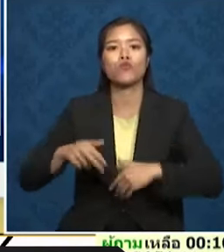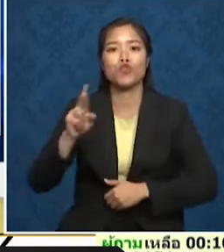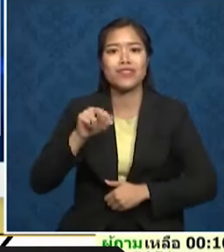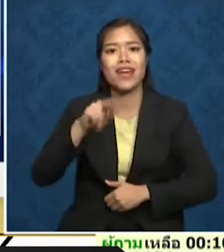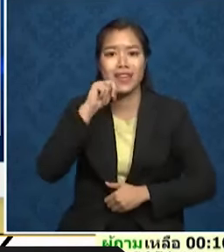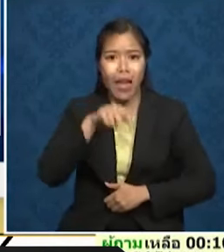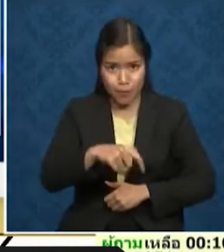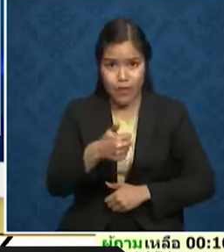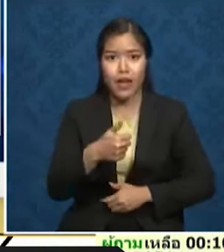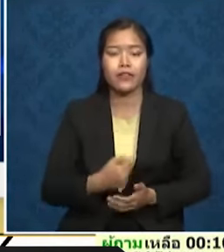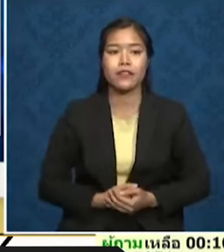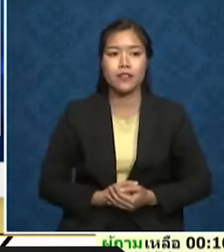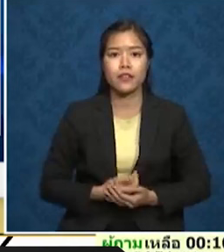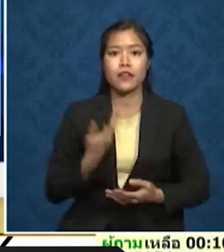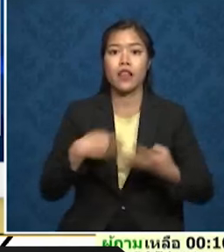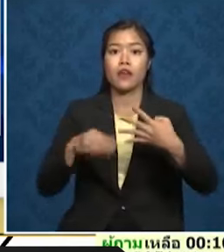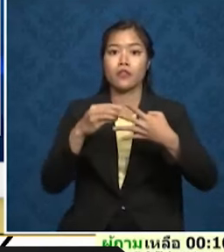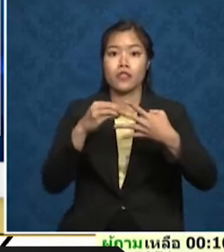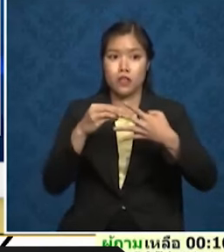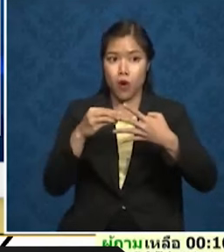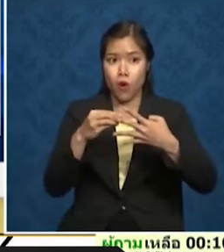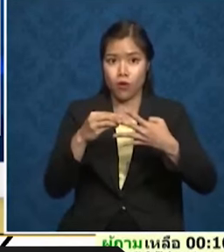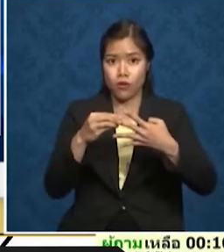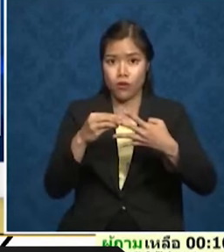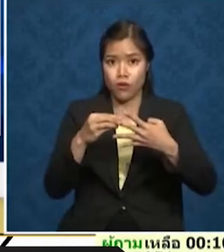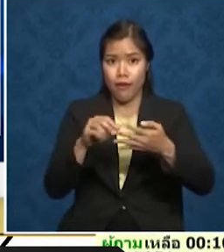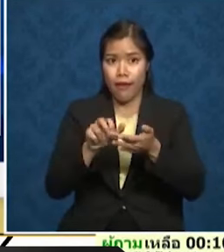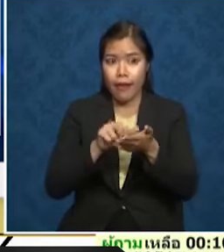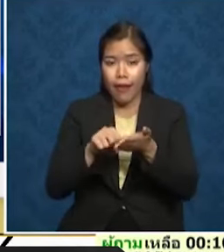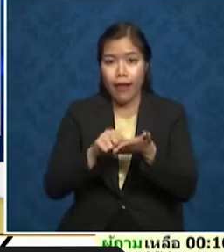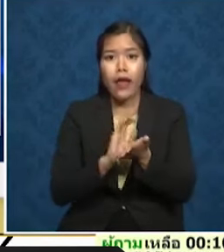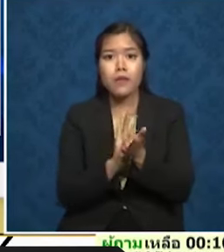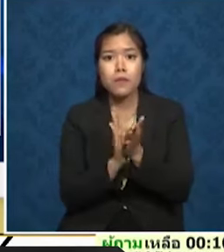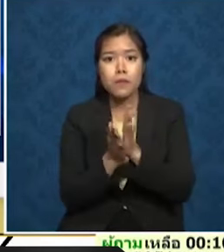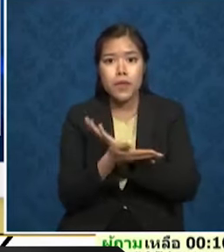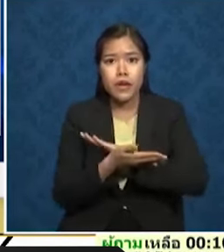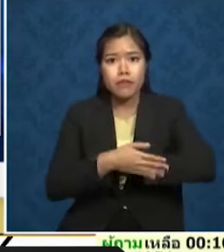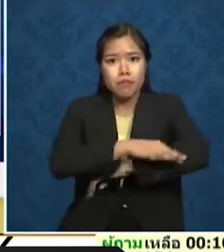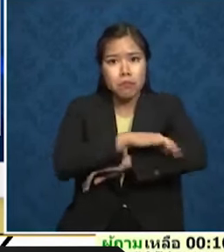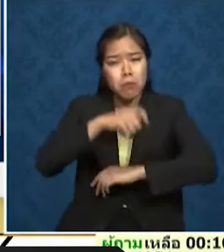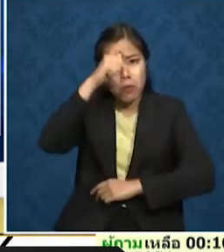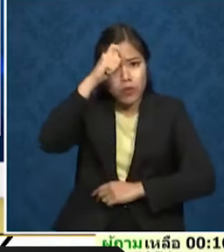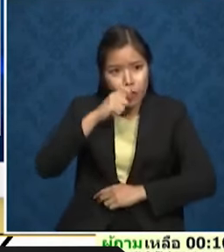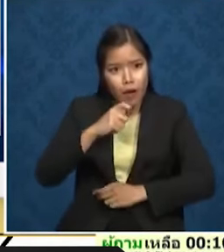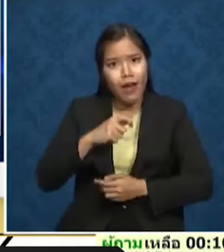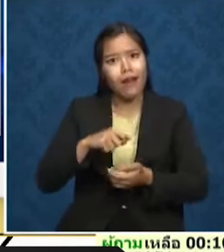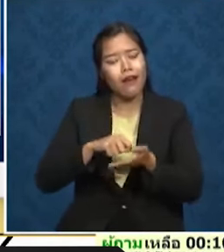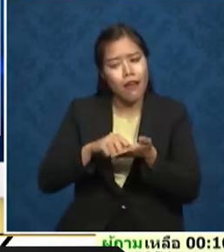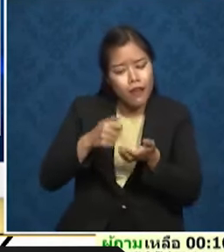ในประเด็นที่2ค่ะการปรับปรุงรูปแบบวิศวกรรมให้สอดคล้องกับลักษณะทางกายภาพในปัจจุบันของพื้น